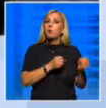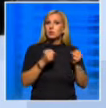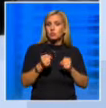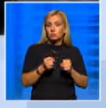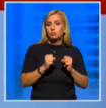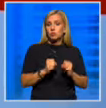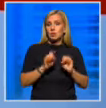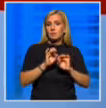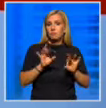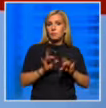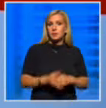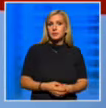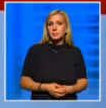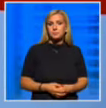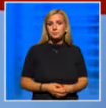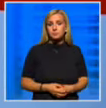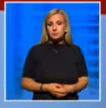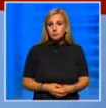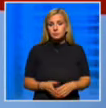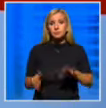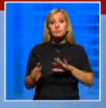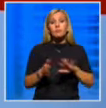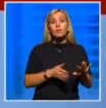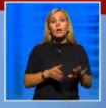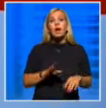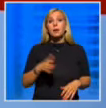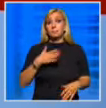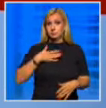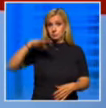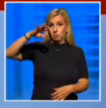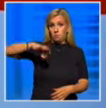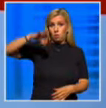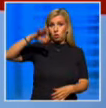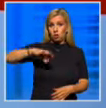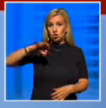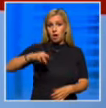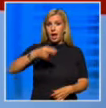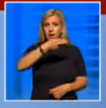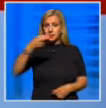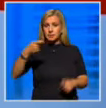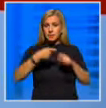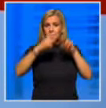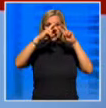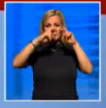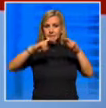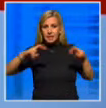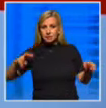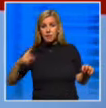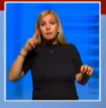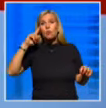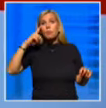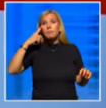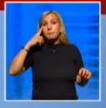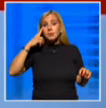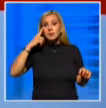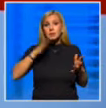ни емисия по света и у нас. По поръчка на БНТ, агенция Галъп направи изследване. Какво мисли обществото по един